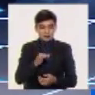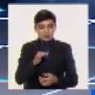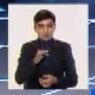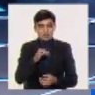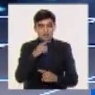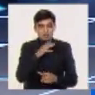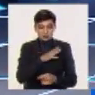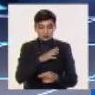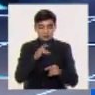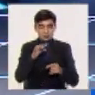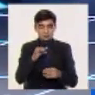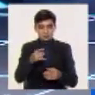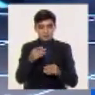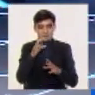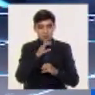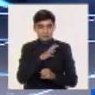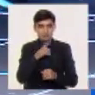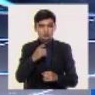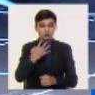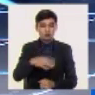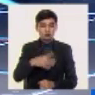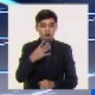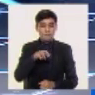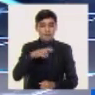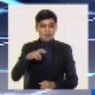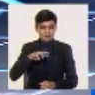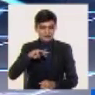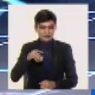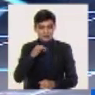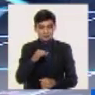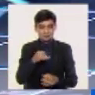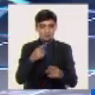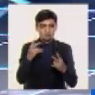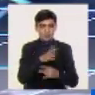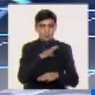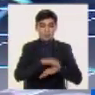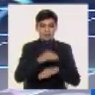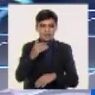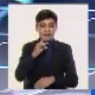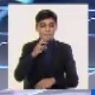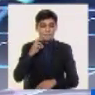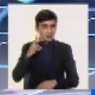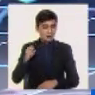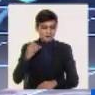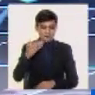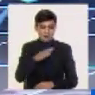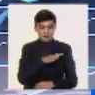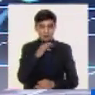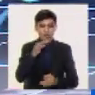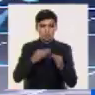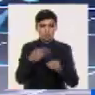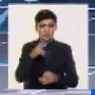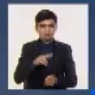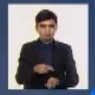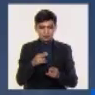Иртаева обвиняют в присвоении 144 миллиардов тенге, принадлежавших банку РБК, и судят по двум статьям